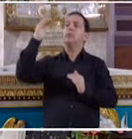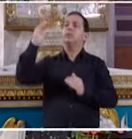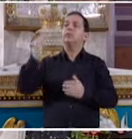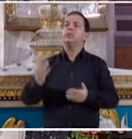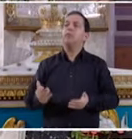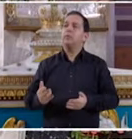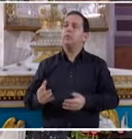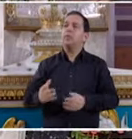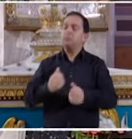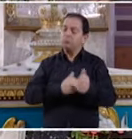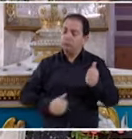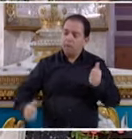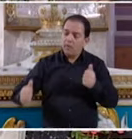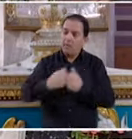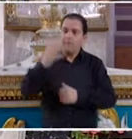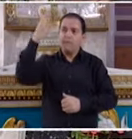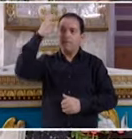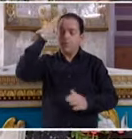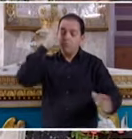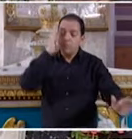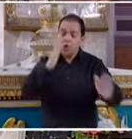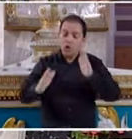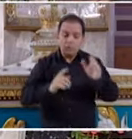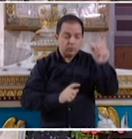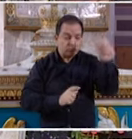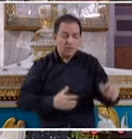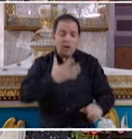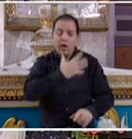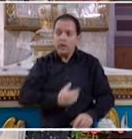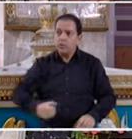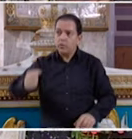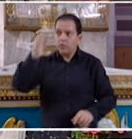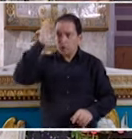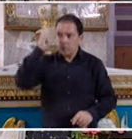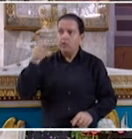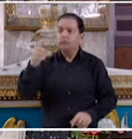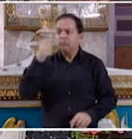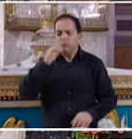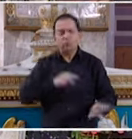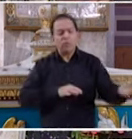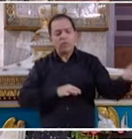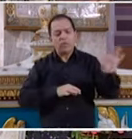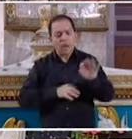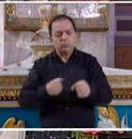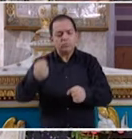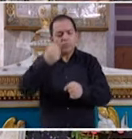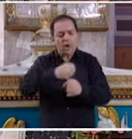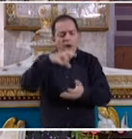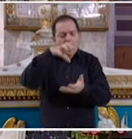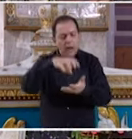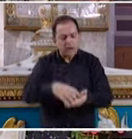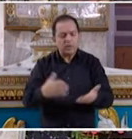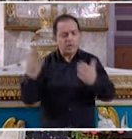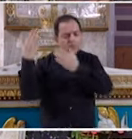Επισκόπου ημών Ιερονύμου, όν χάρις ετς Αγίες σου Εκκλησίες εν ειρήνη, σόν εν